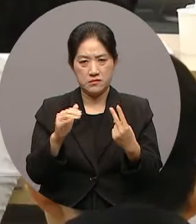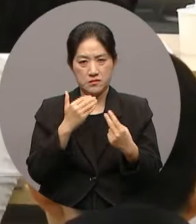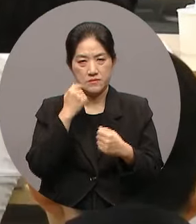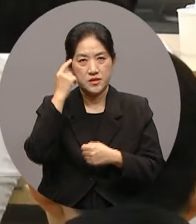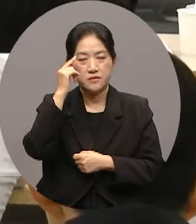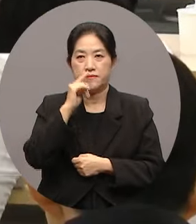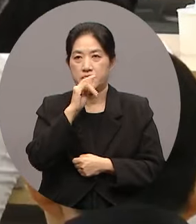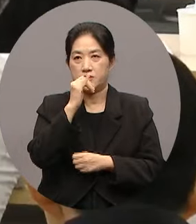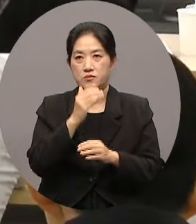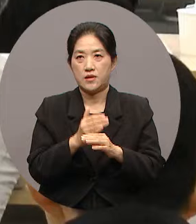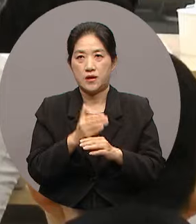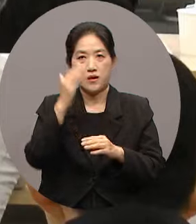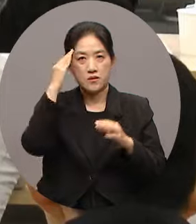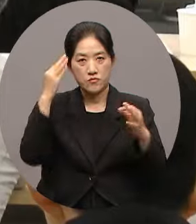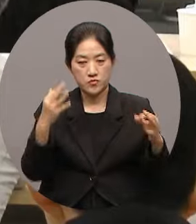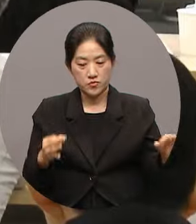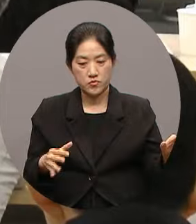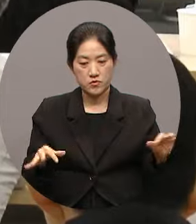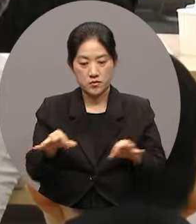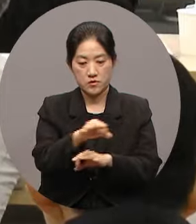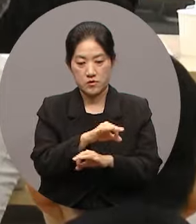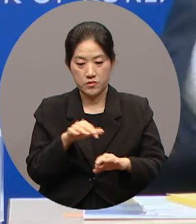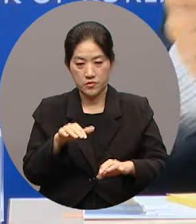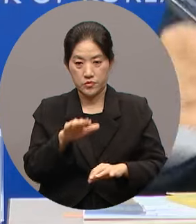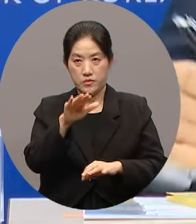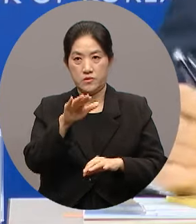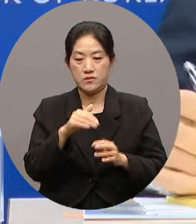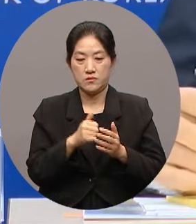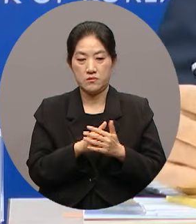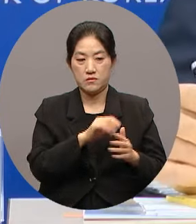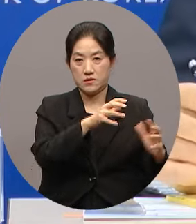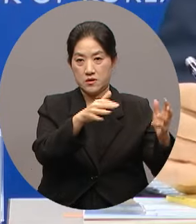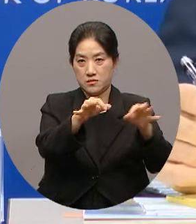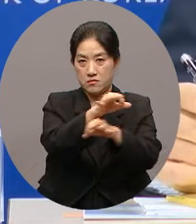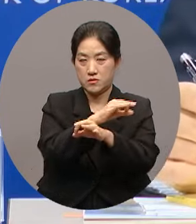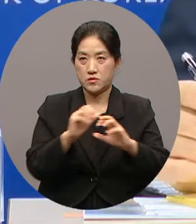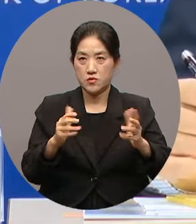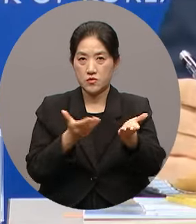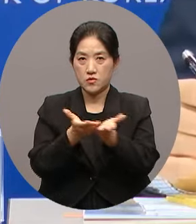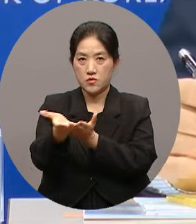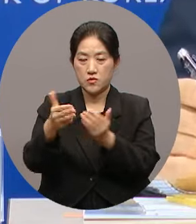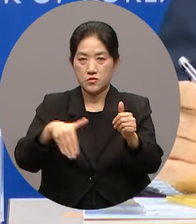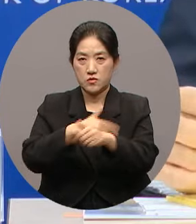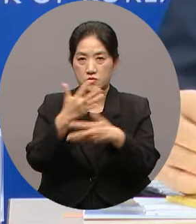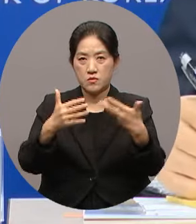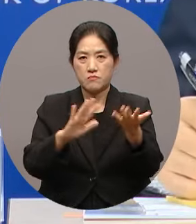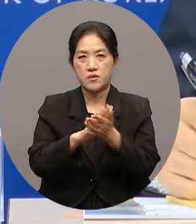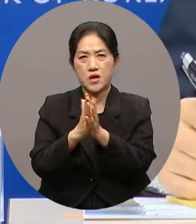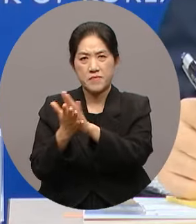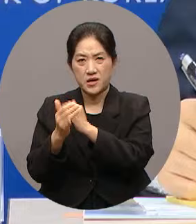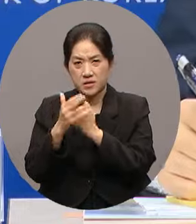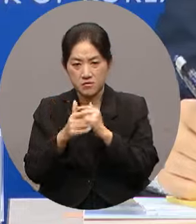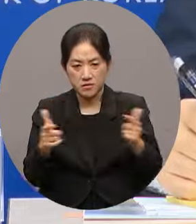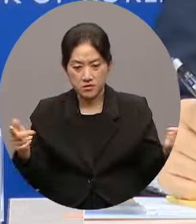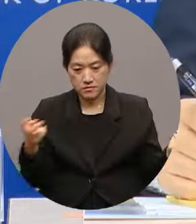커졌습니다. 한은은 내수 회복 속도, 주요국 경기와 글로벌 교역 조건 변화 등을 점검해 다음 달